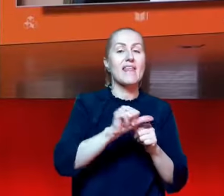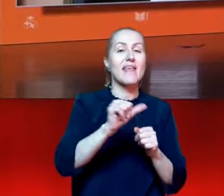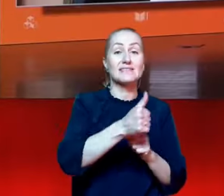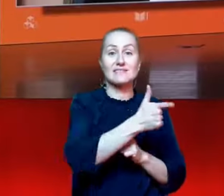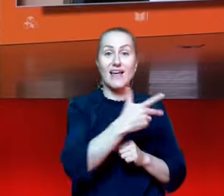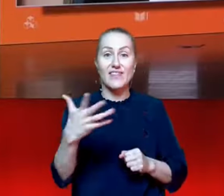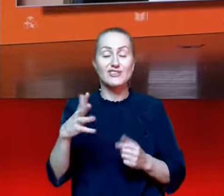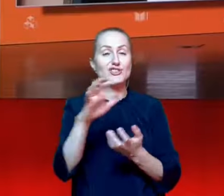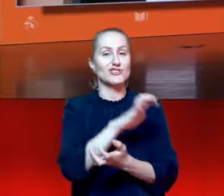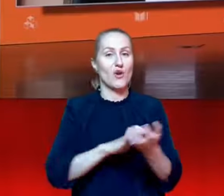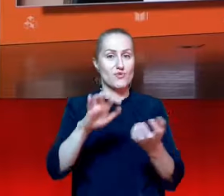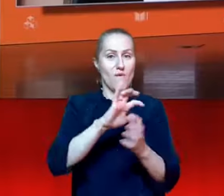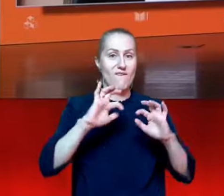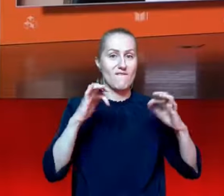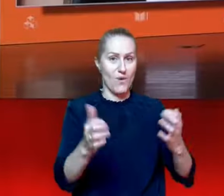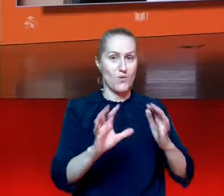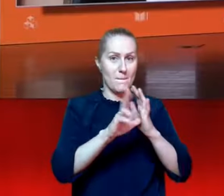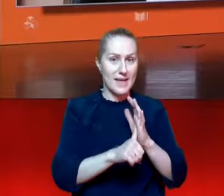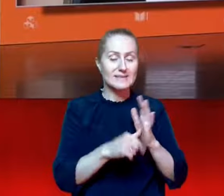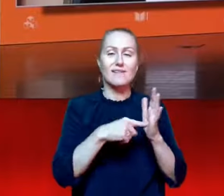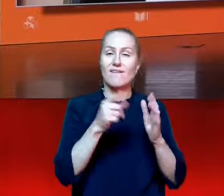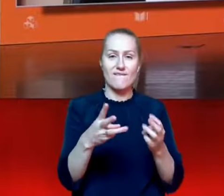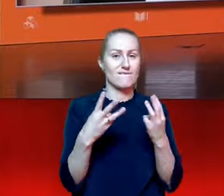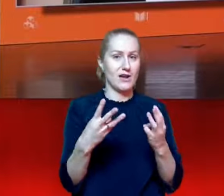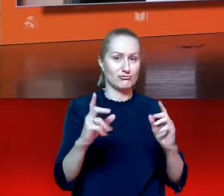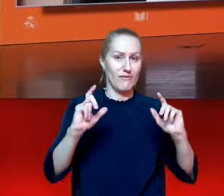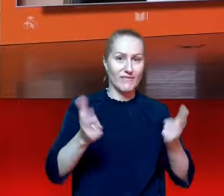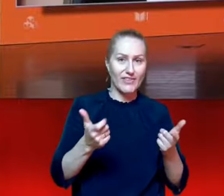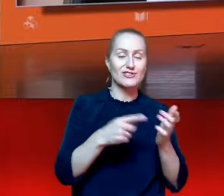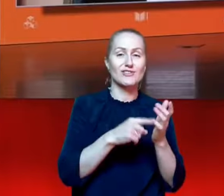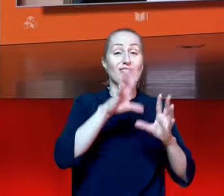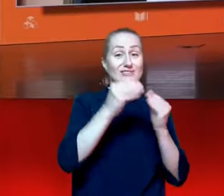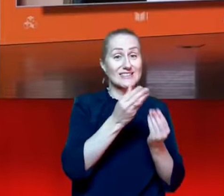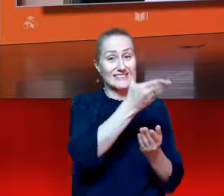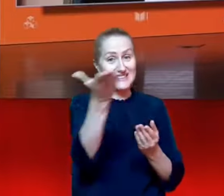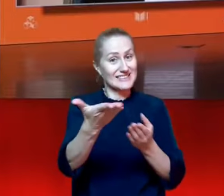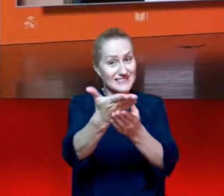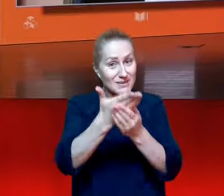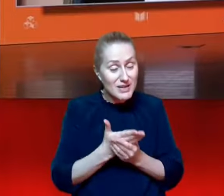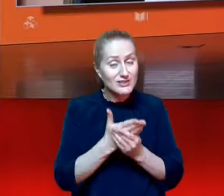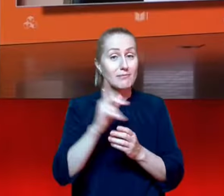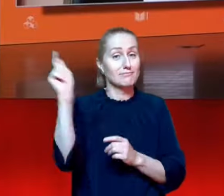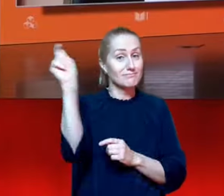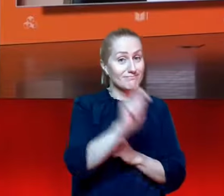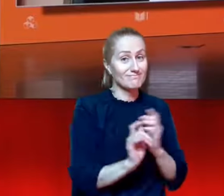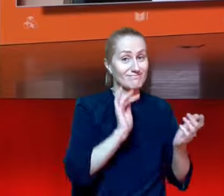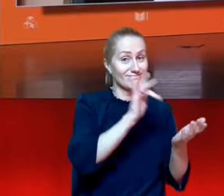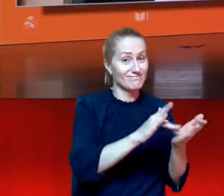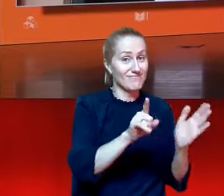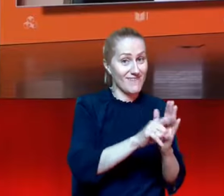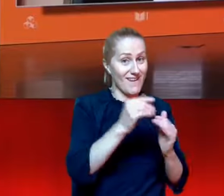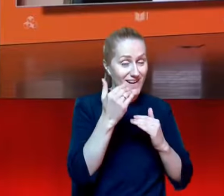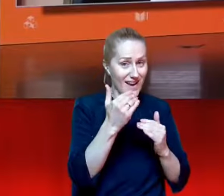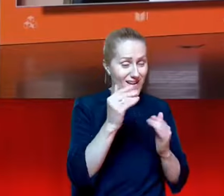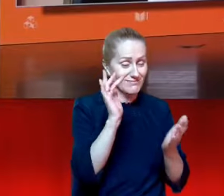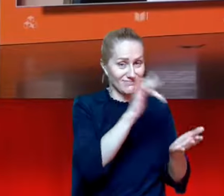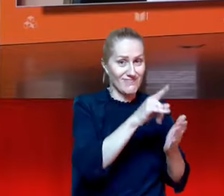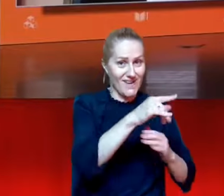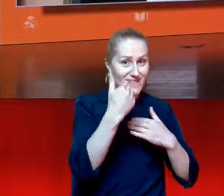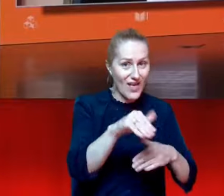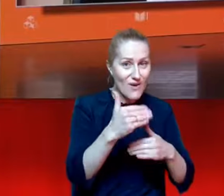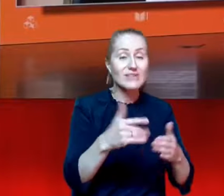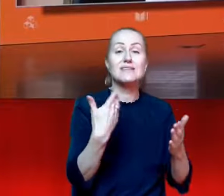Forum Miejskiego to bardzo ważne wydarzenie. Wszystkich zapraszamy do przyjazdu do Katowic, ale pamiętajmy, że to jest również